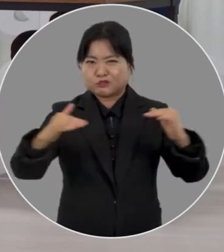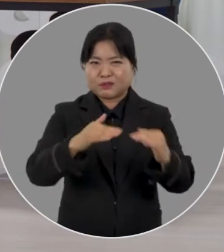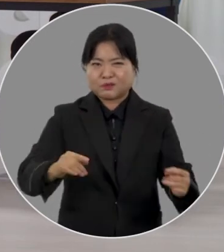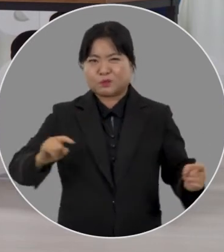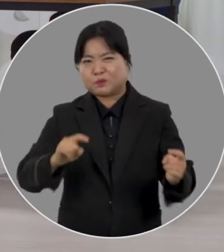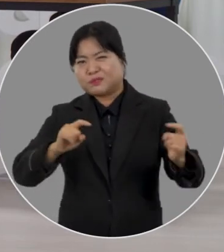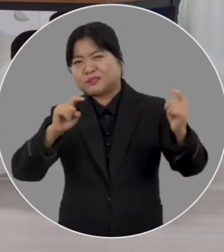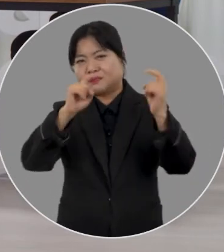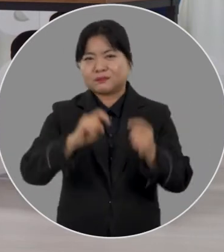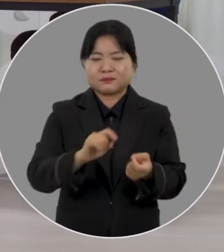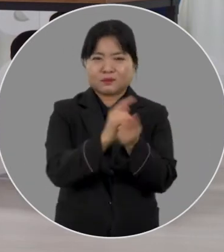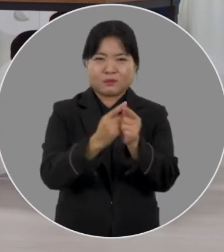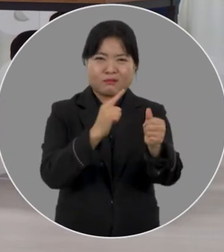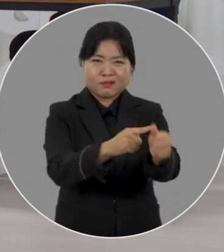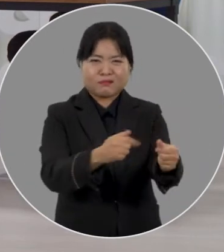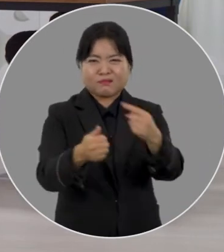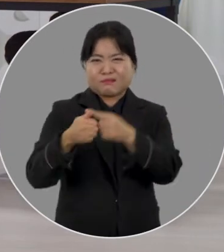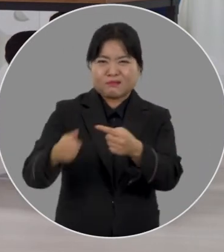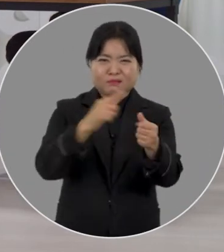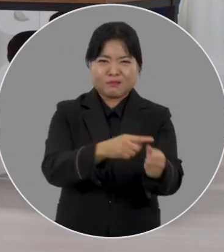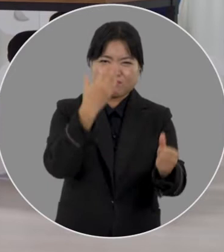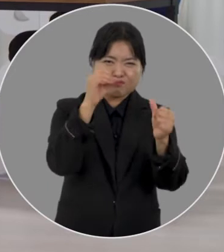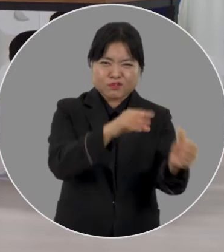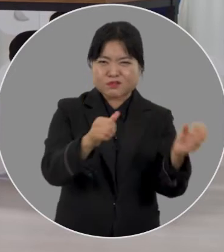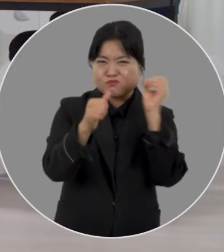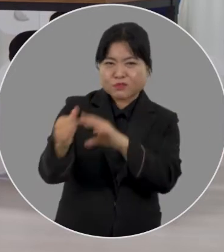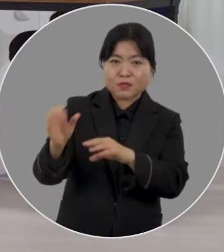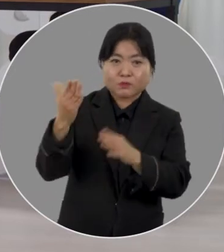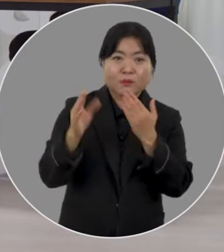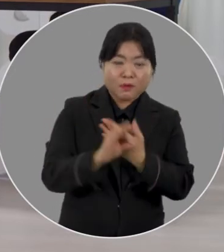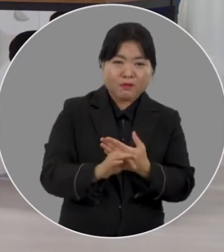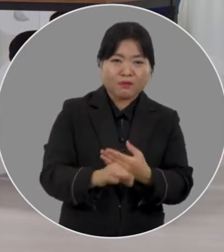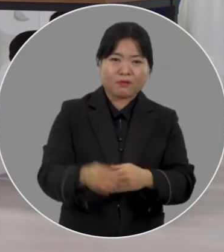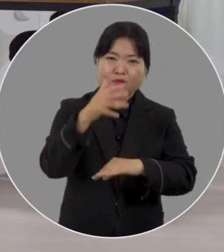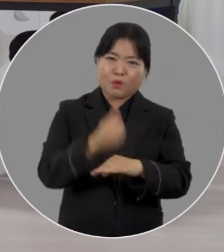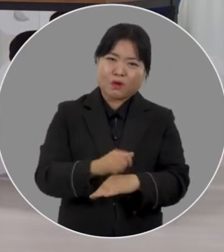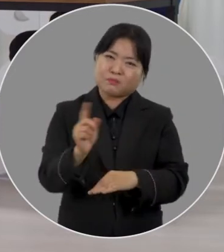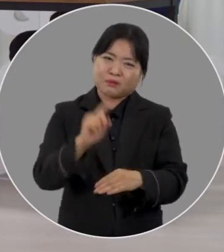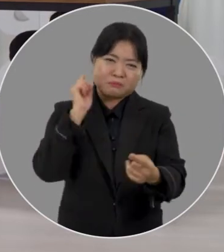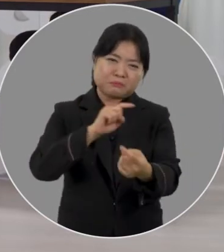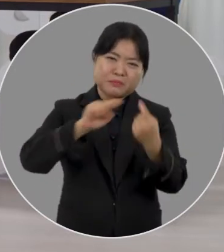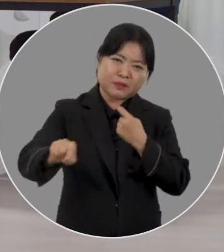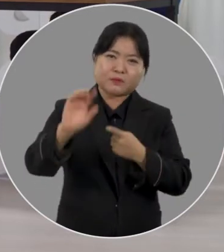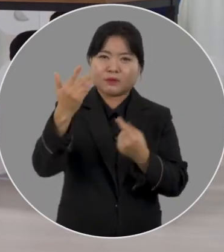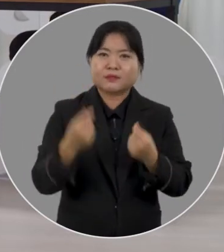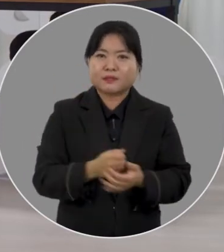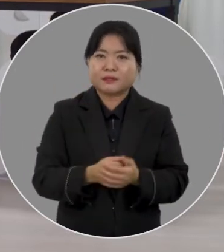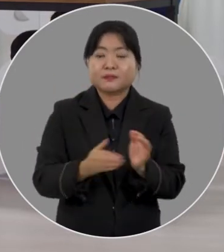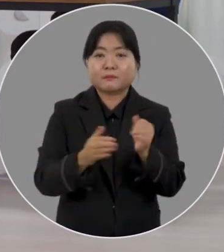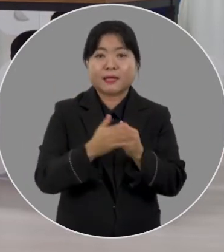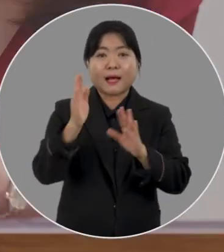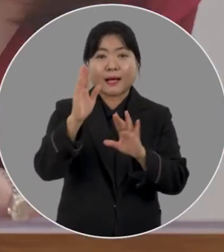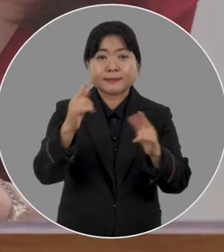논쟁이 돼버리고 서로를 비아냥하고 서로를 무시해버린다면 네. 저는 결과는 의도하지 않은 쪽으로 갈 것 같아요. 그래서